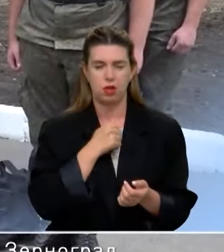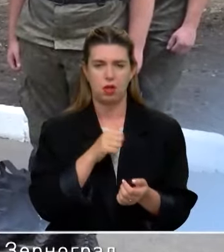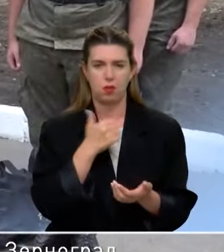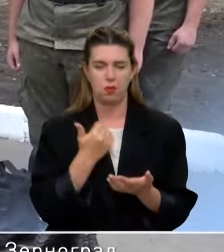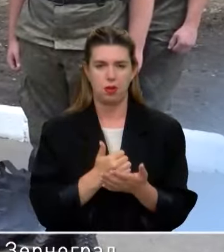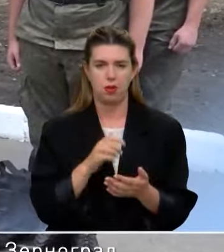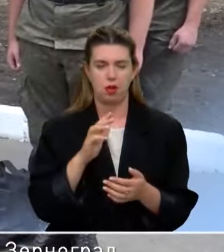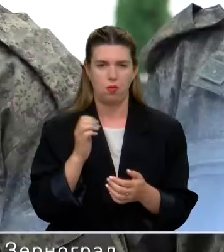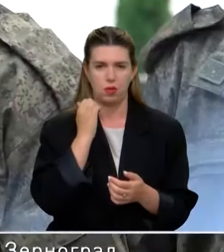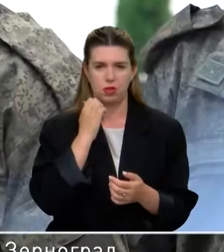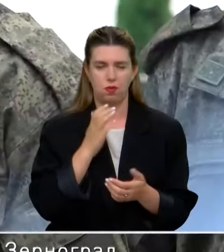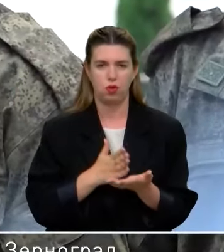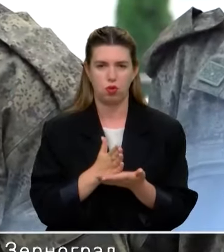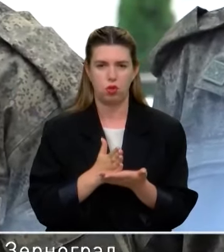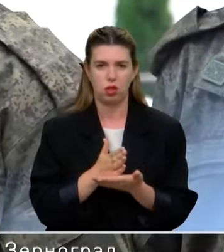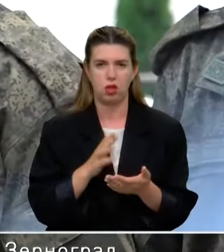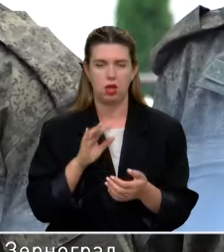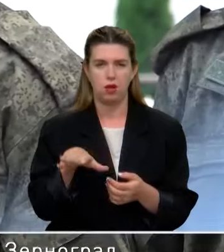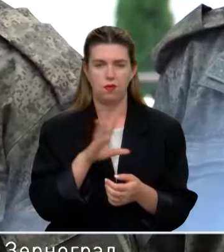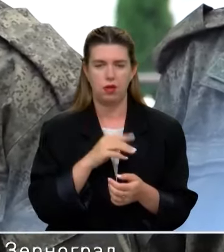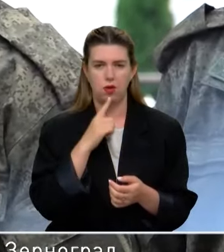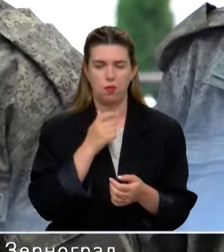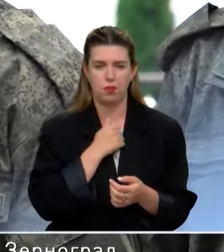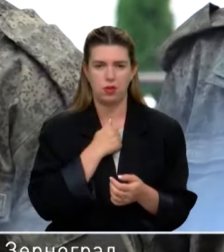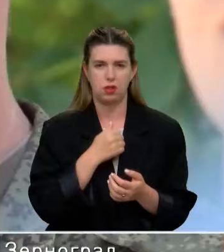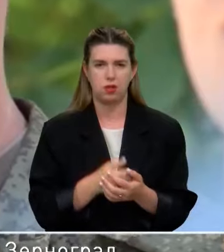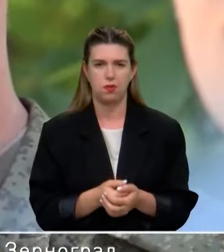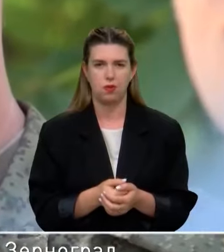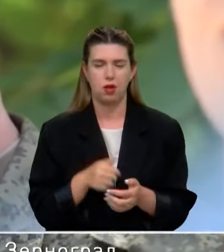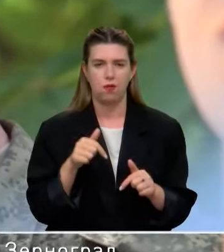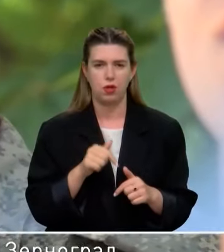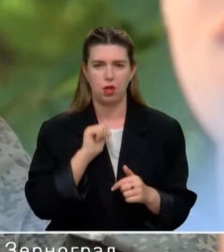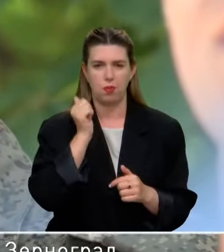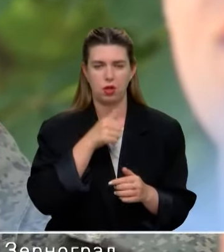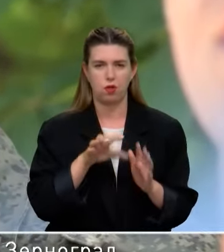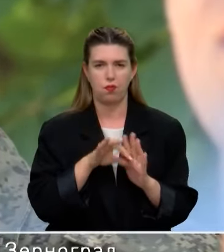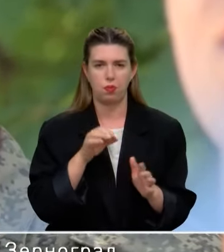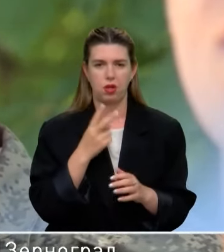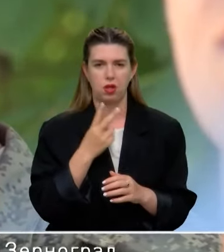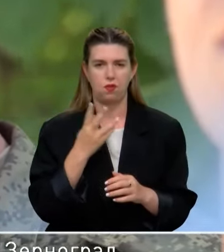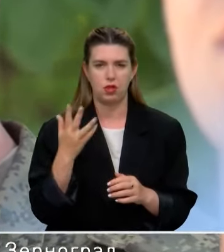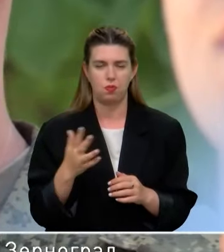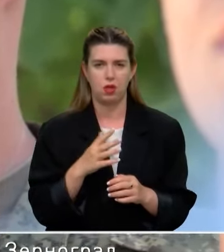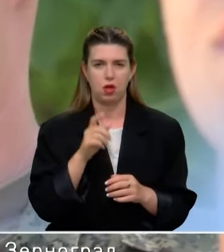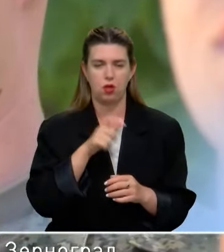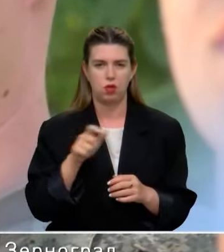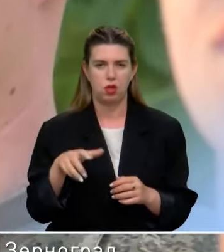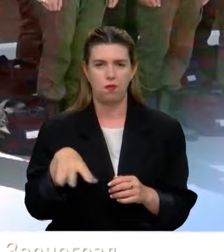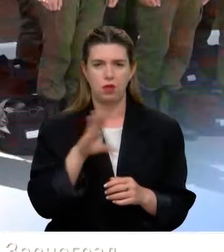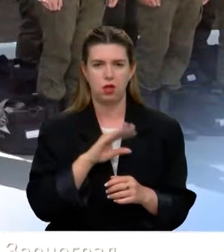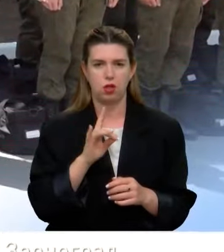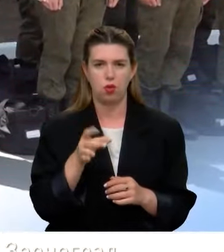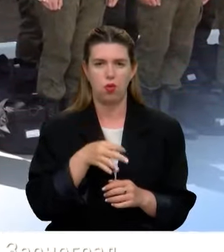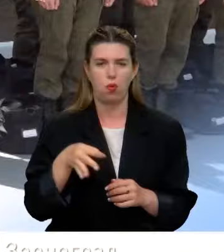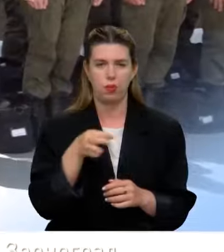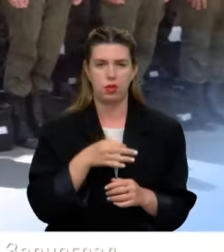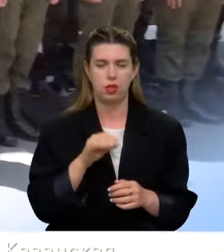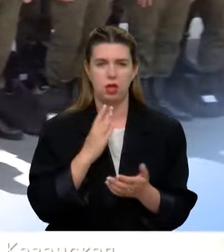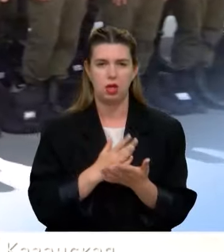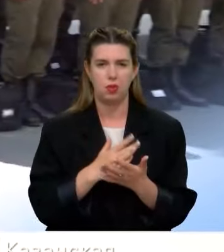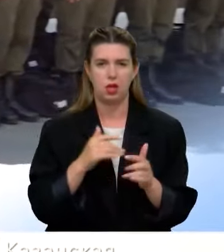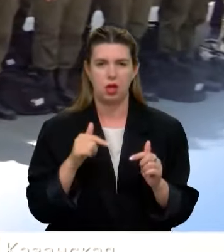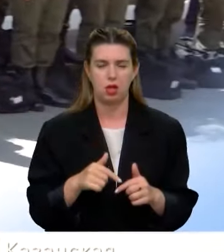на место в самом почётном полку комендатуры Московского Кремля в этом году отобрали 25 кандидатов со всей Ростовской области